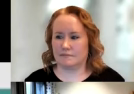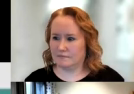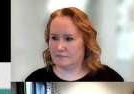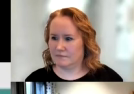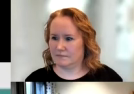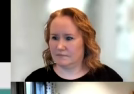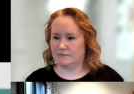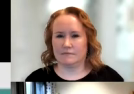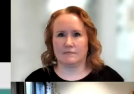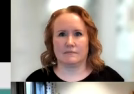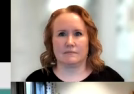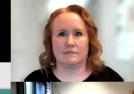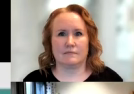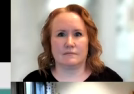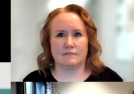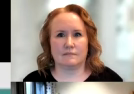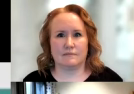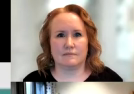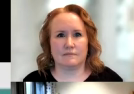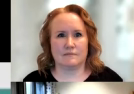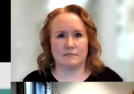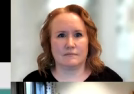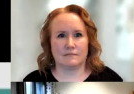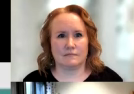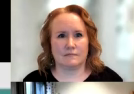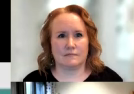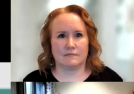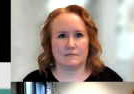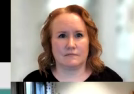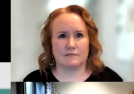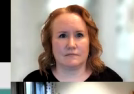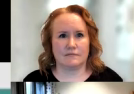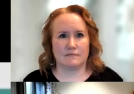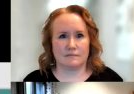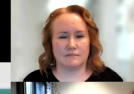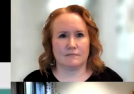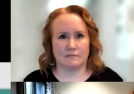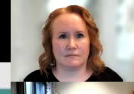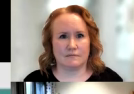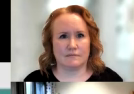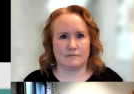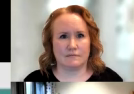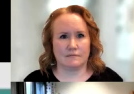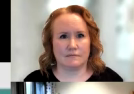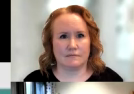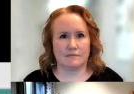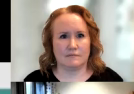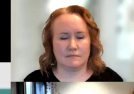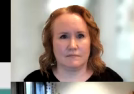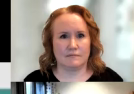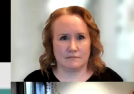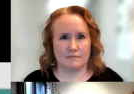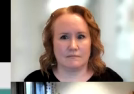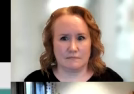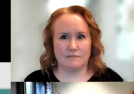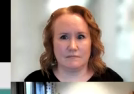i veiledningsarbeid for å få virksomhetene til kjappere å skjønne akkurat hva som vil komme. Så den er mulig å se på nettsida vår. Den ligger på